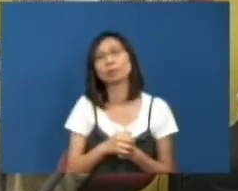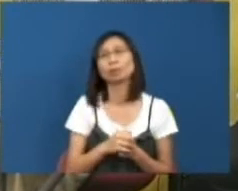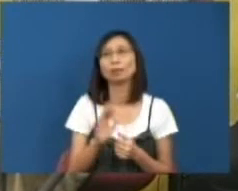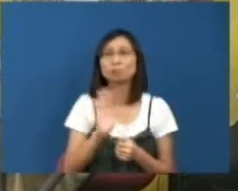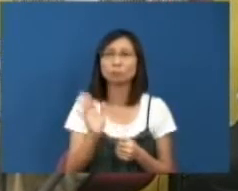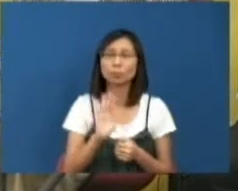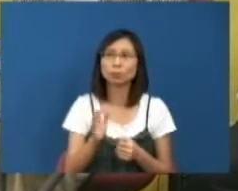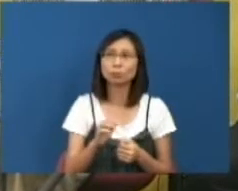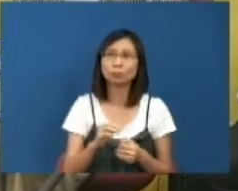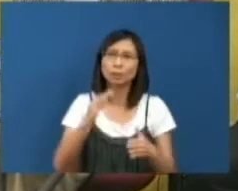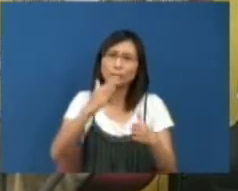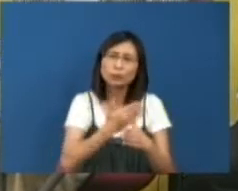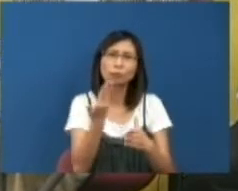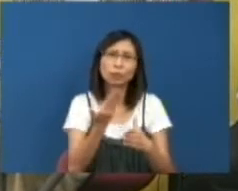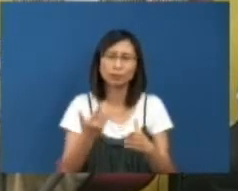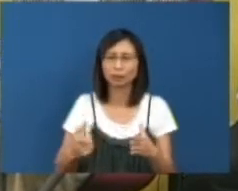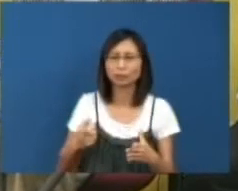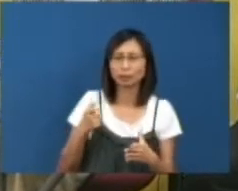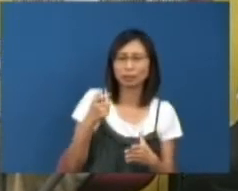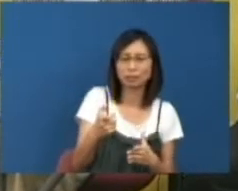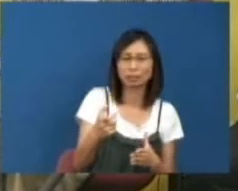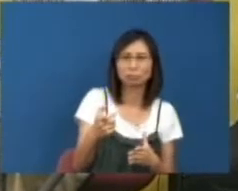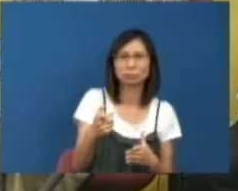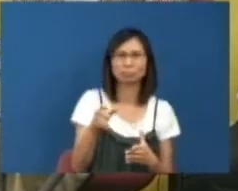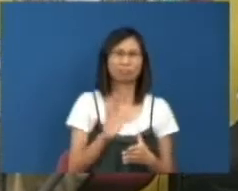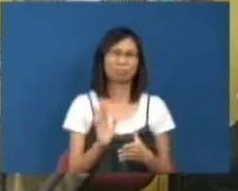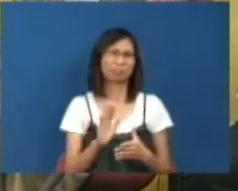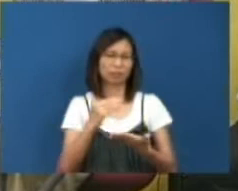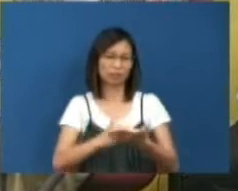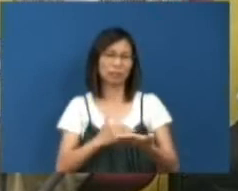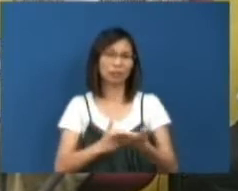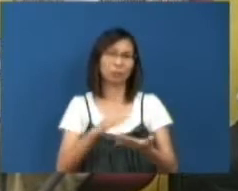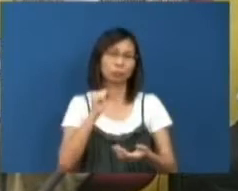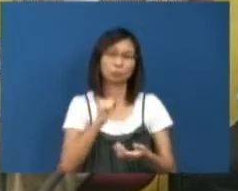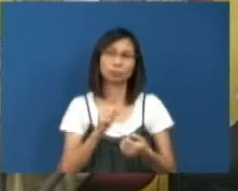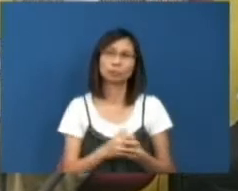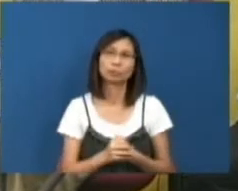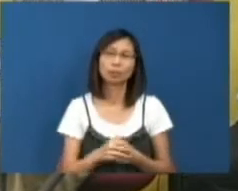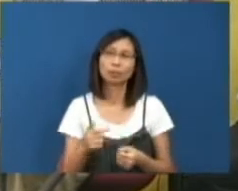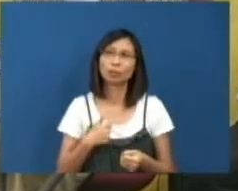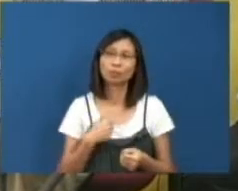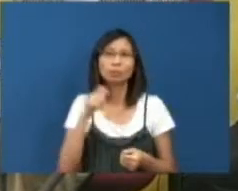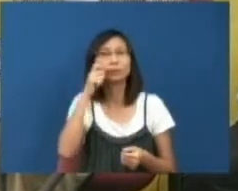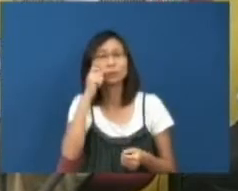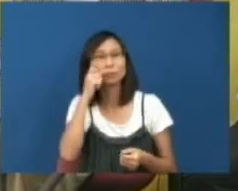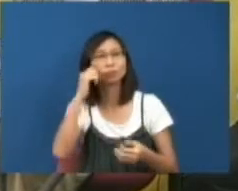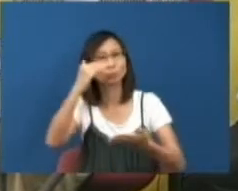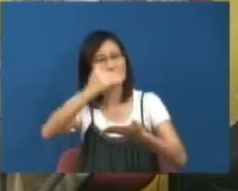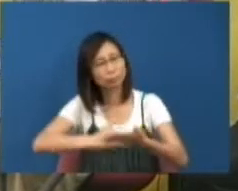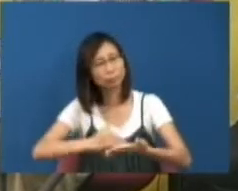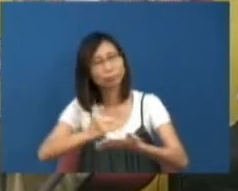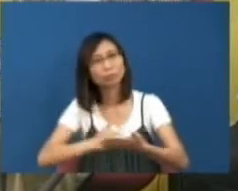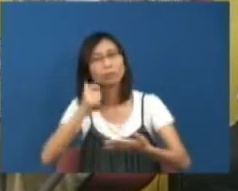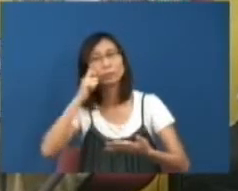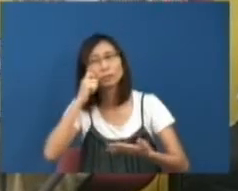為我使唔到錢，我就要逼住減用啦咁。但係亦都係喺我個生活質素嗰度打咗折扣啦。 嗯